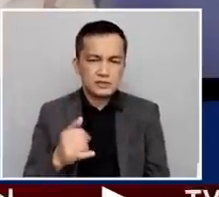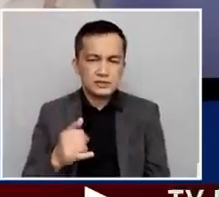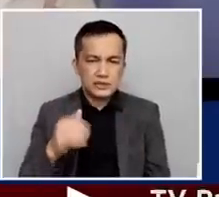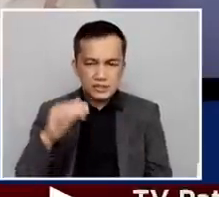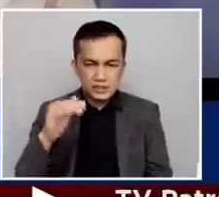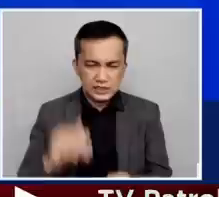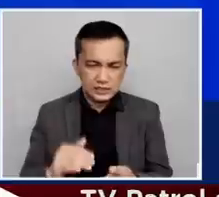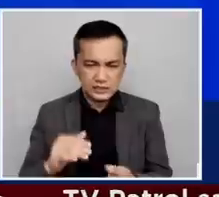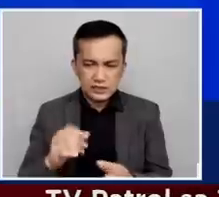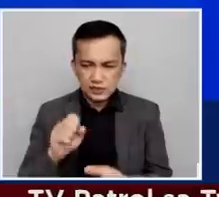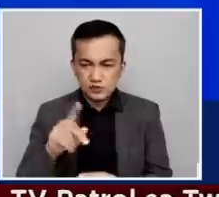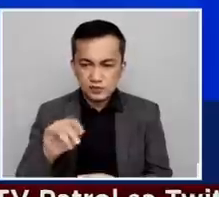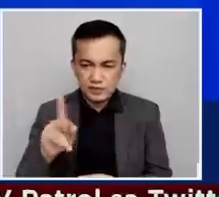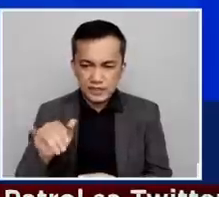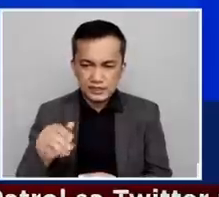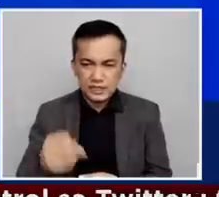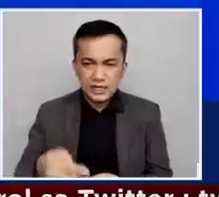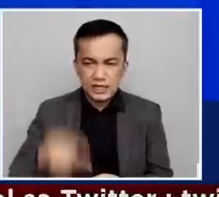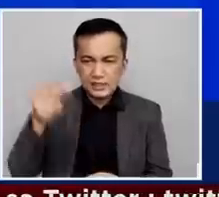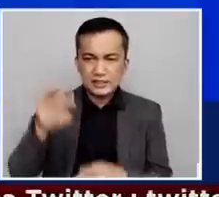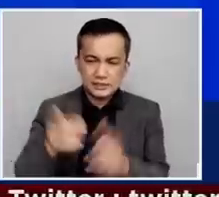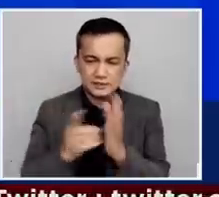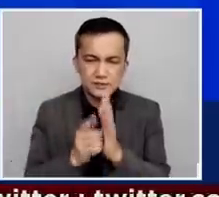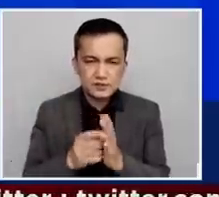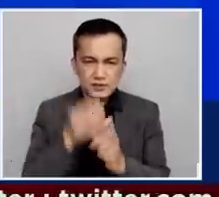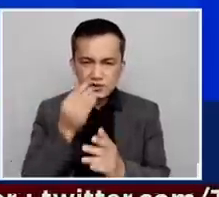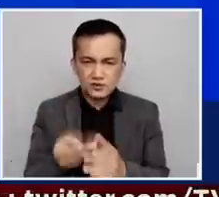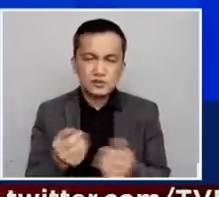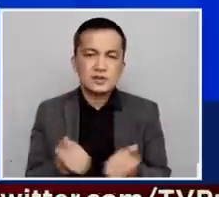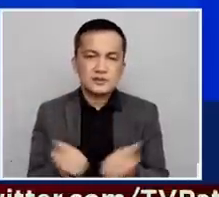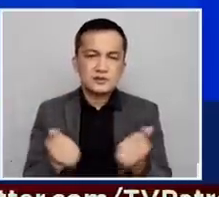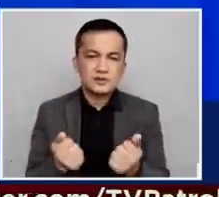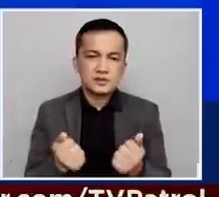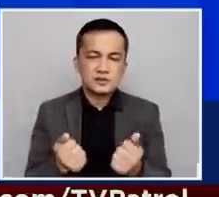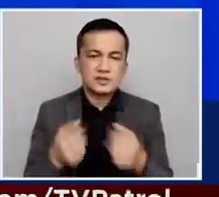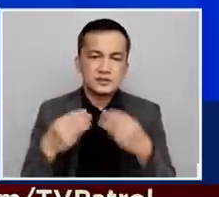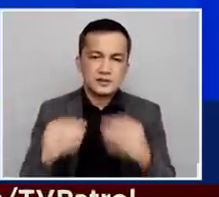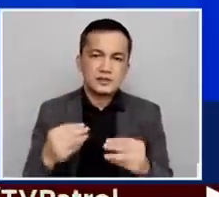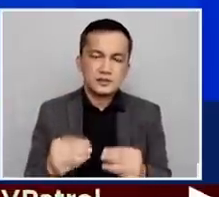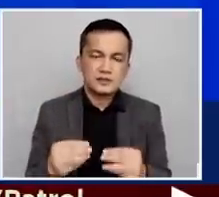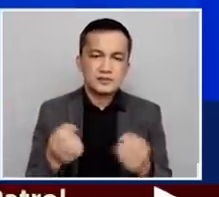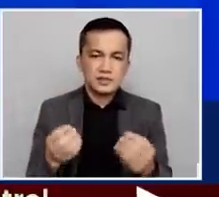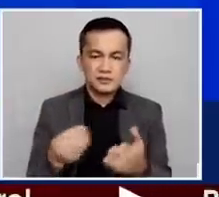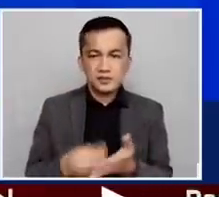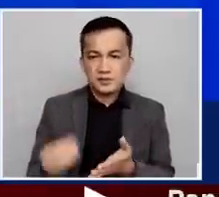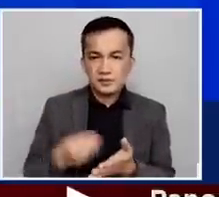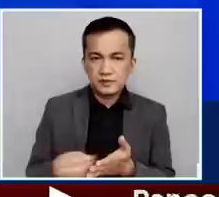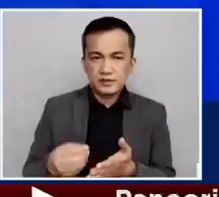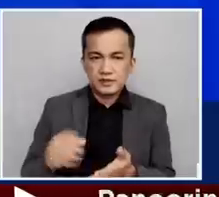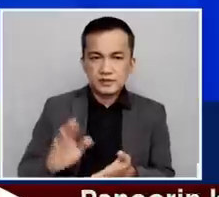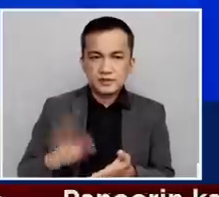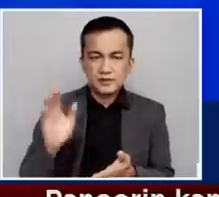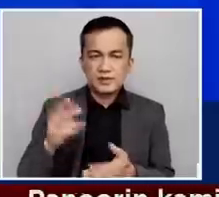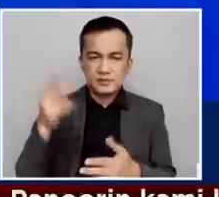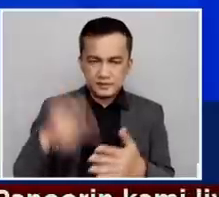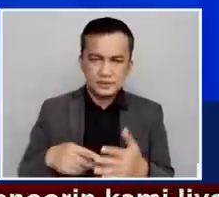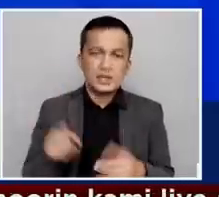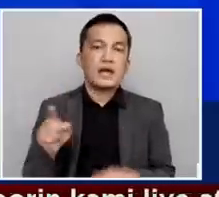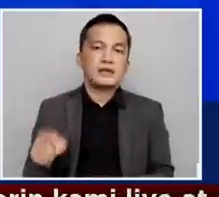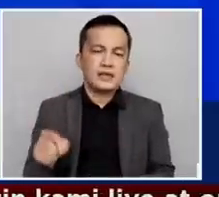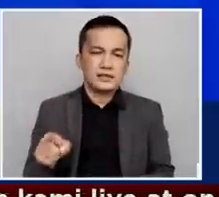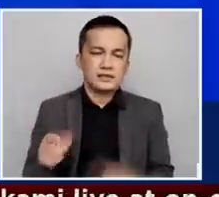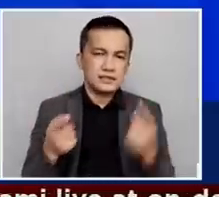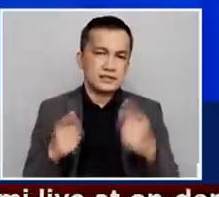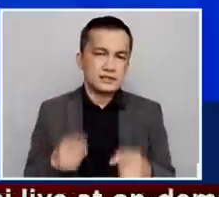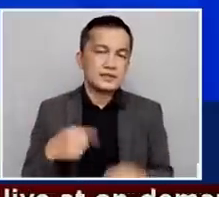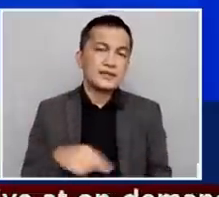we have higher demand. Kung kaunti lang ho ang available sa merkado, no, madami yung bumibili, tumataas ang presyo. Yan ho ang nangyayari